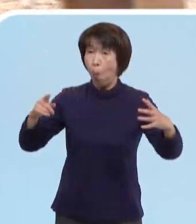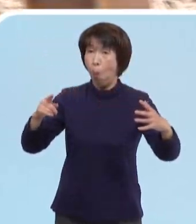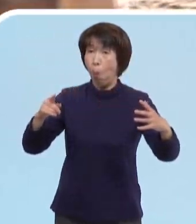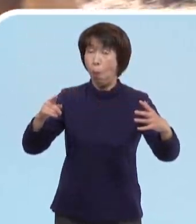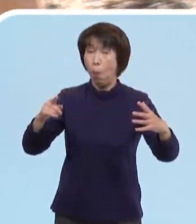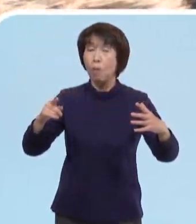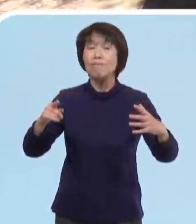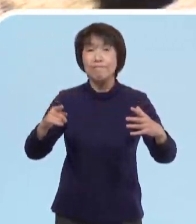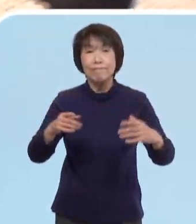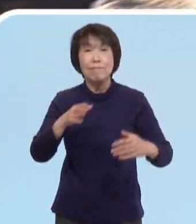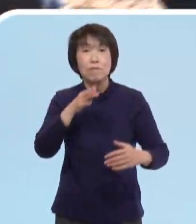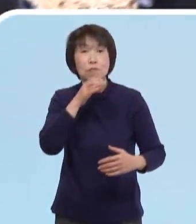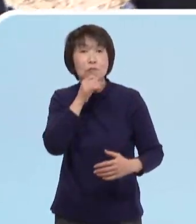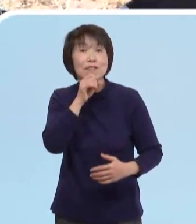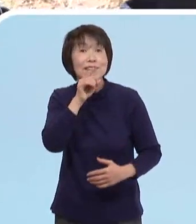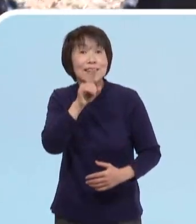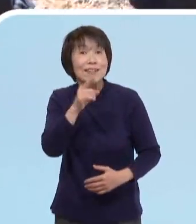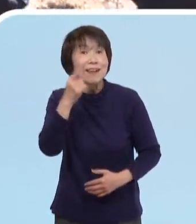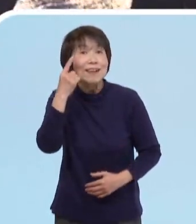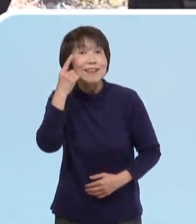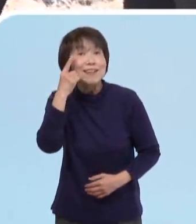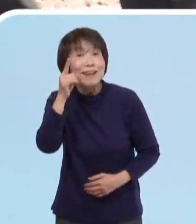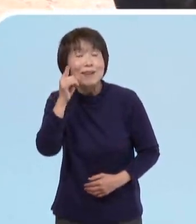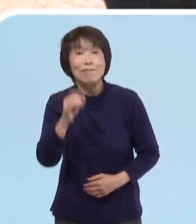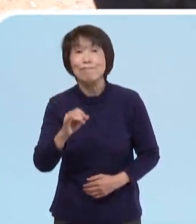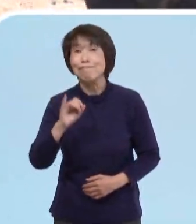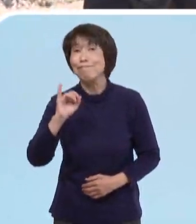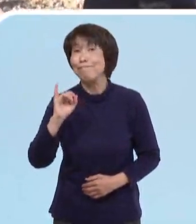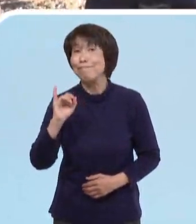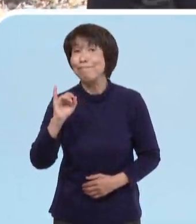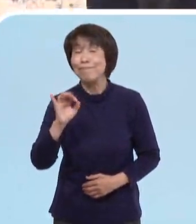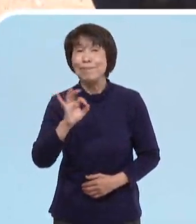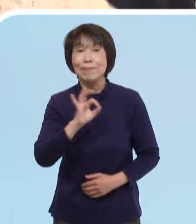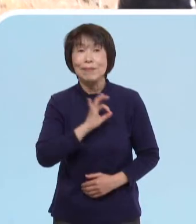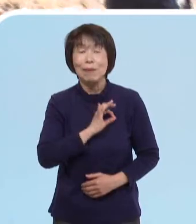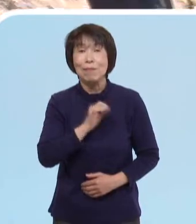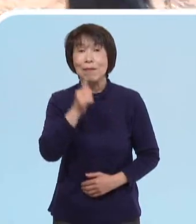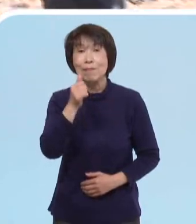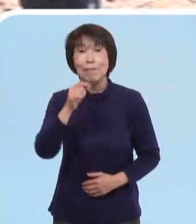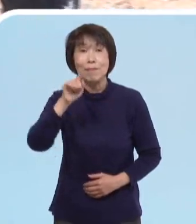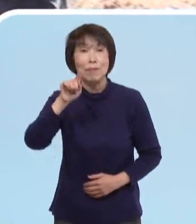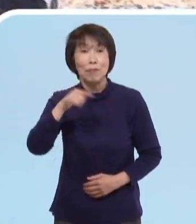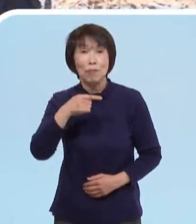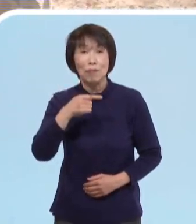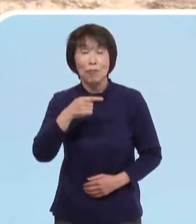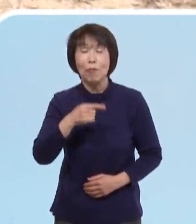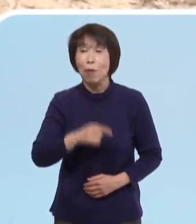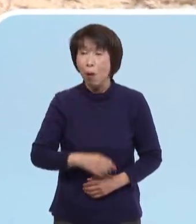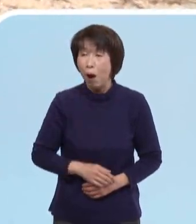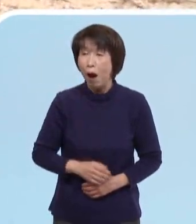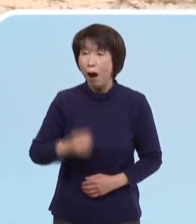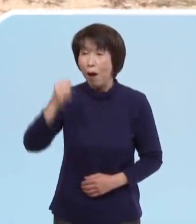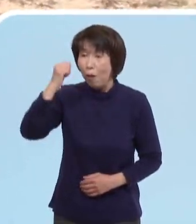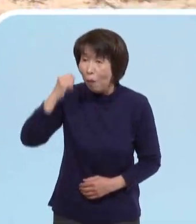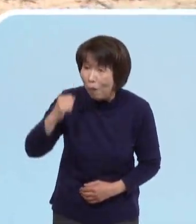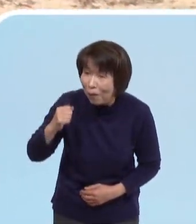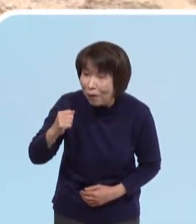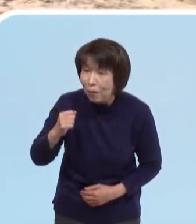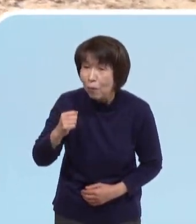パードドッグの1歳1ヶ月の女の子になります。タノちゃんです。 タノちゃん。 はい。 おはようございます。